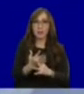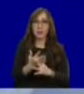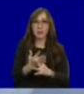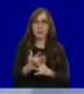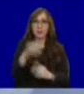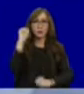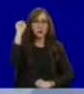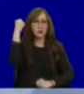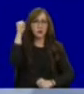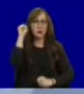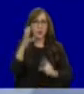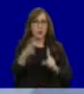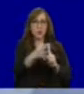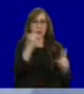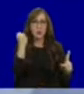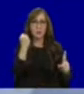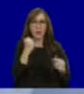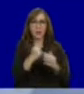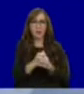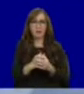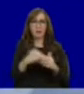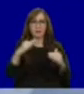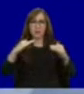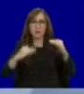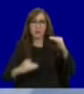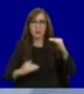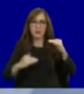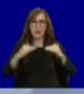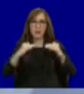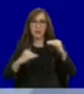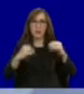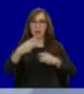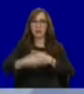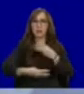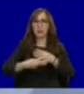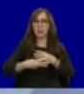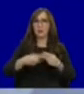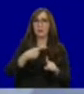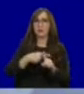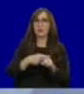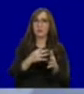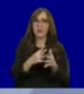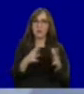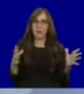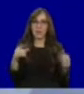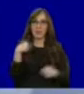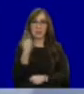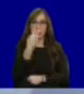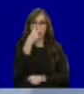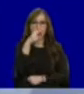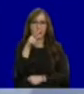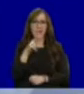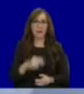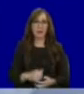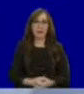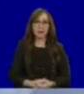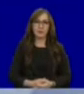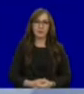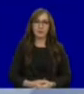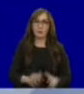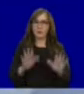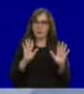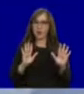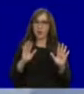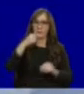tercapai. Jadinya kesenjangan ekonomi bisa menjadi lebih besar. Ya, kita melihat juga banyak